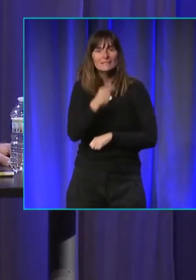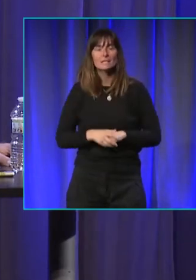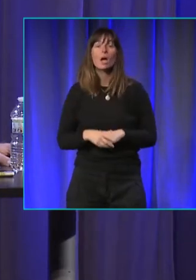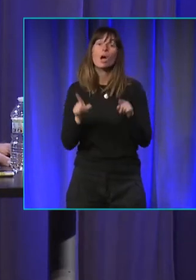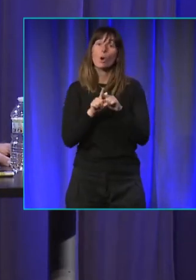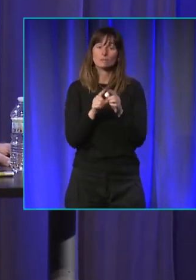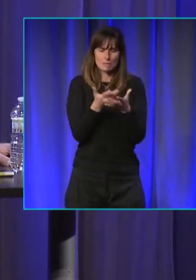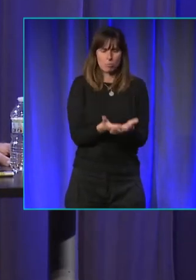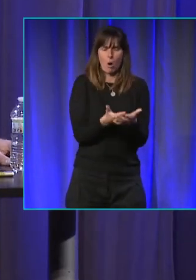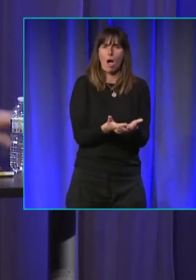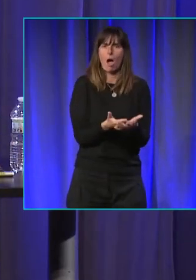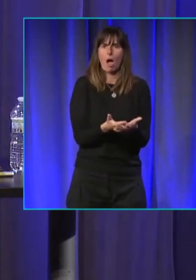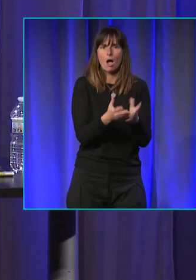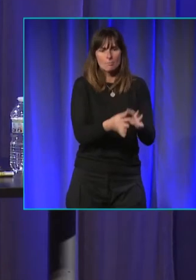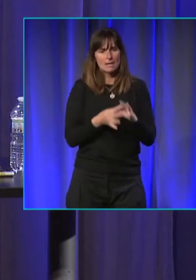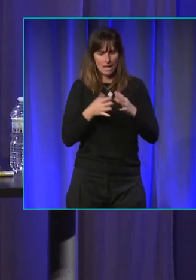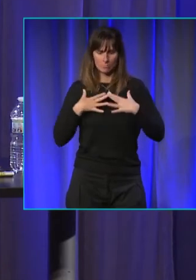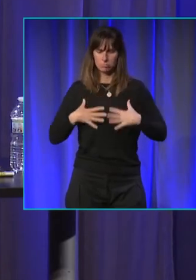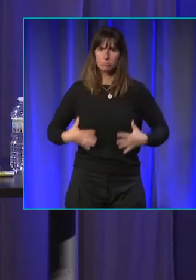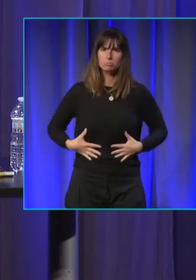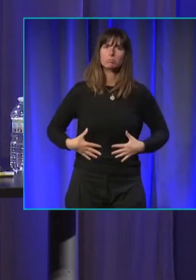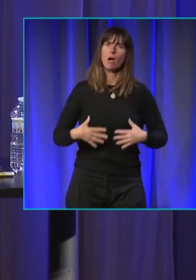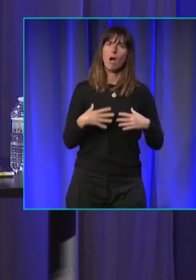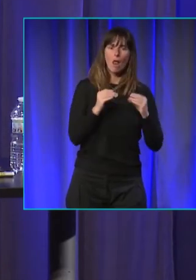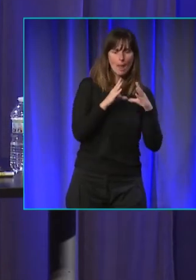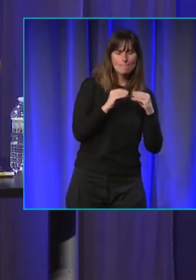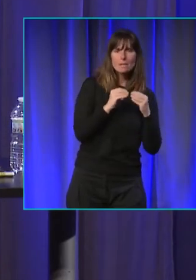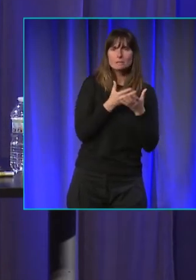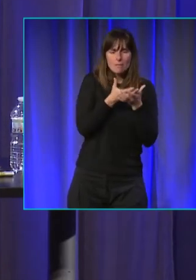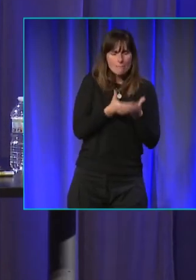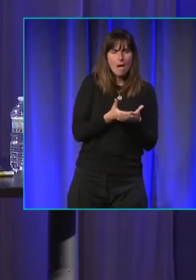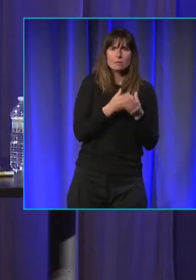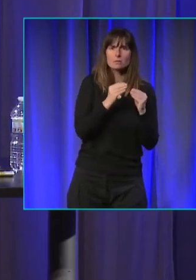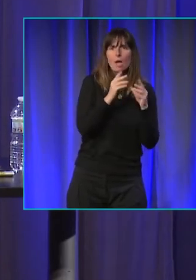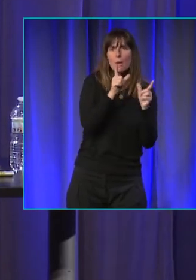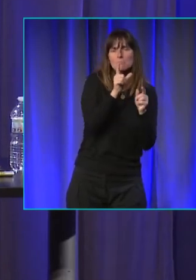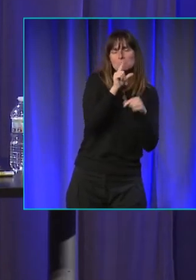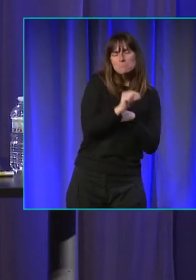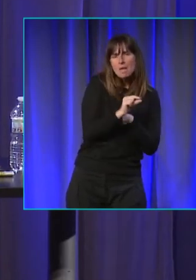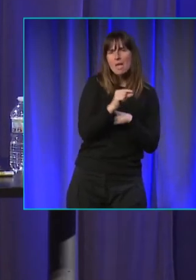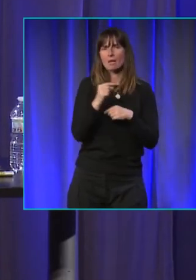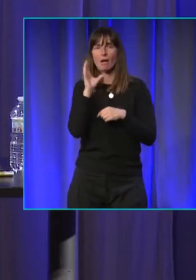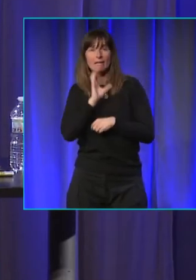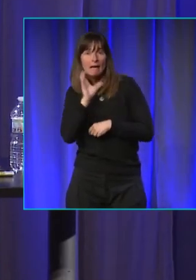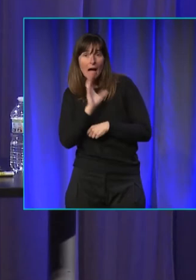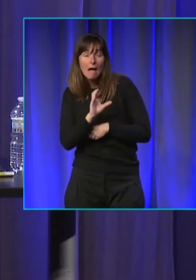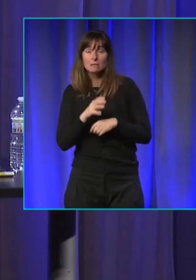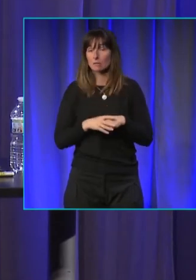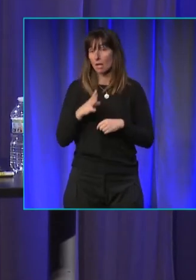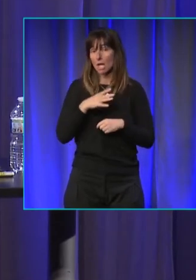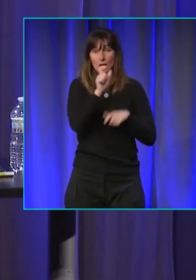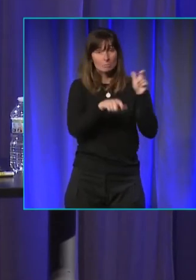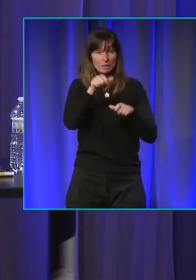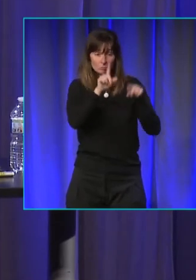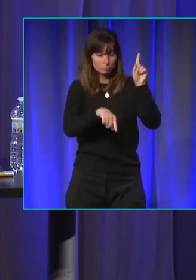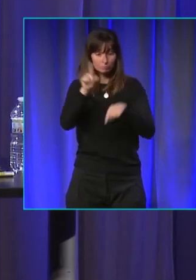Hein. Il y a la masse maigre, la masse grasse, hein, entre ceux qui ont une masse musculaire plus conséquente que d'autres et moins de